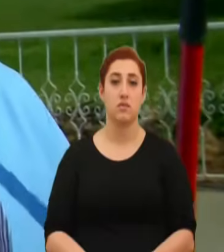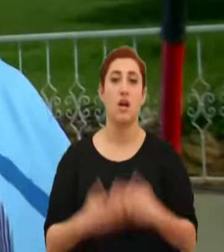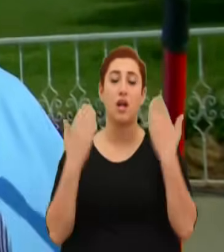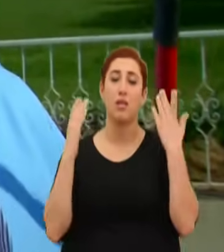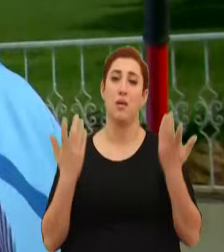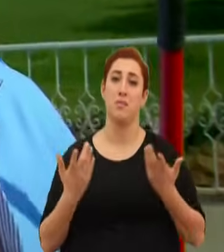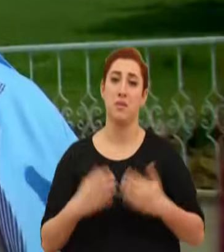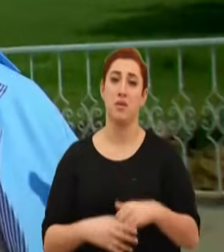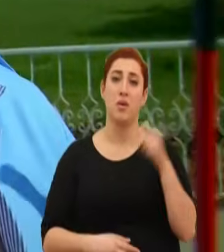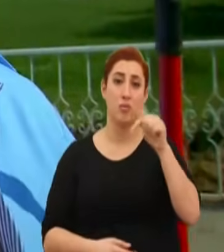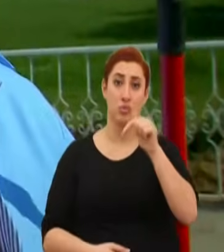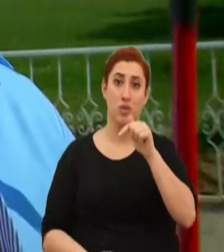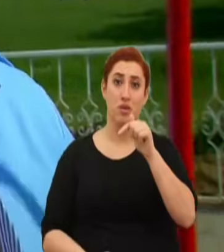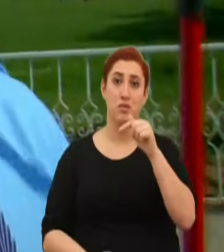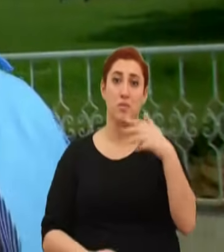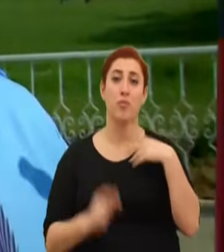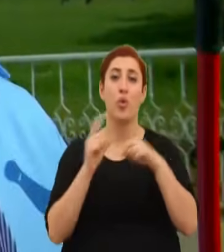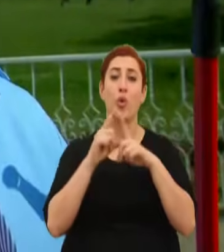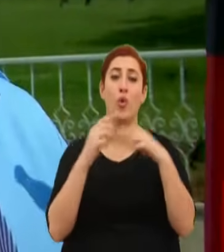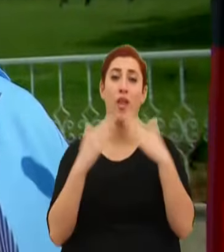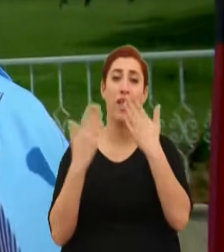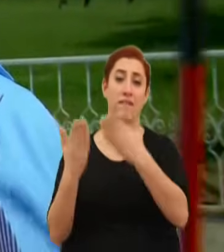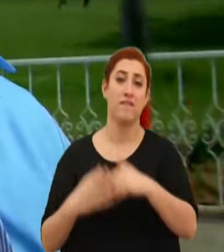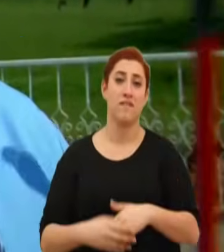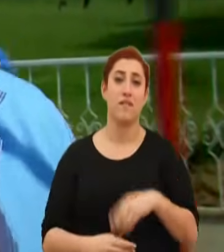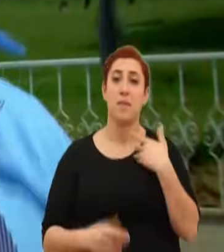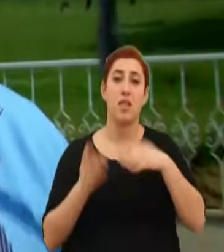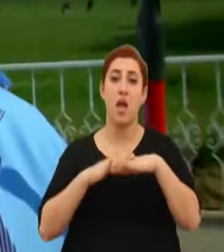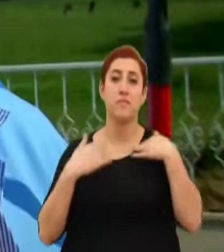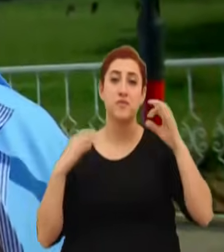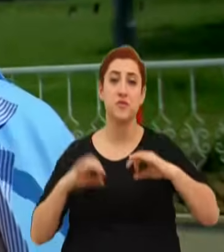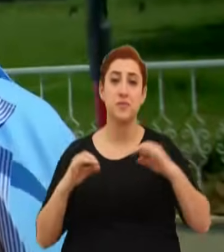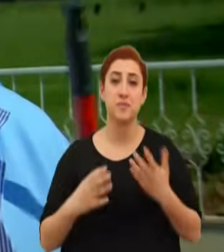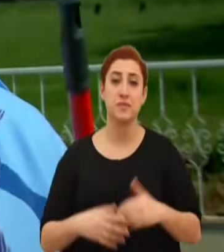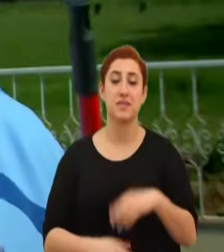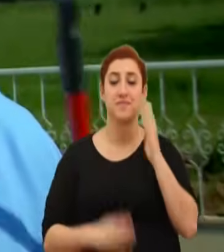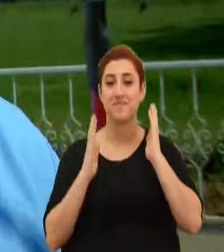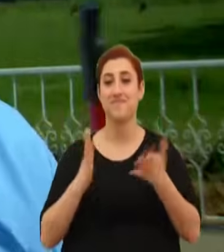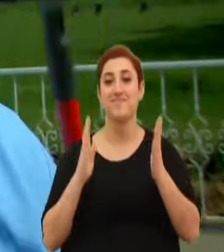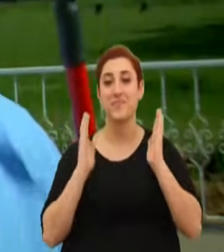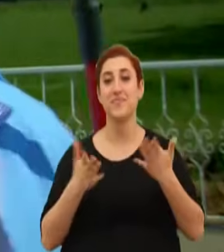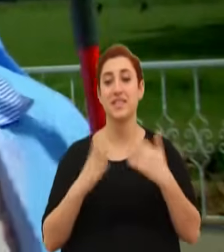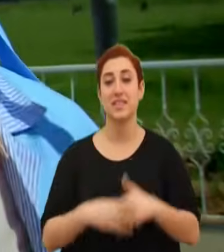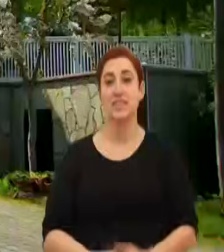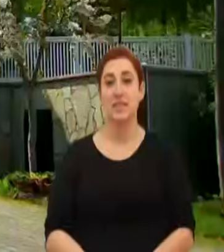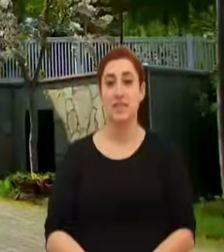Allah'ım yarabbim, burası dünürlerin evi ya. Ben ne yapacağım şimdi?